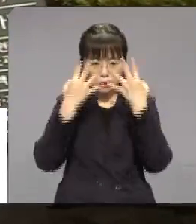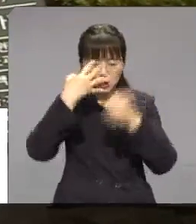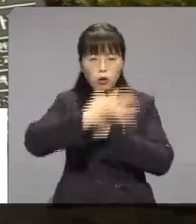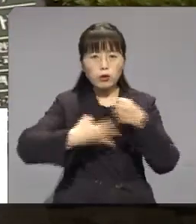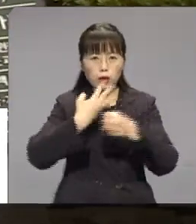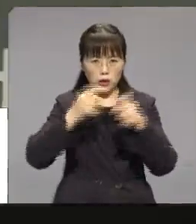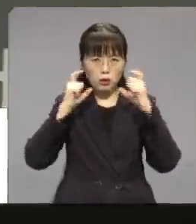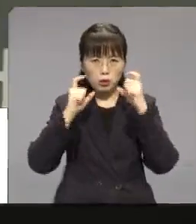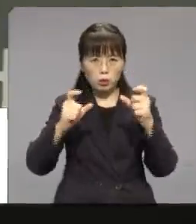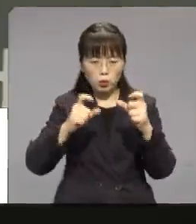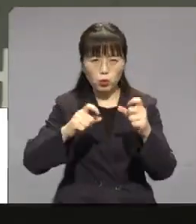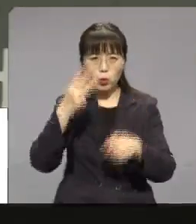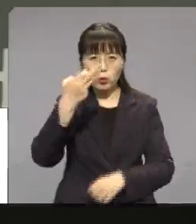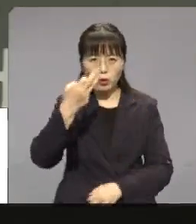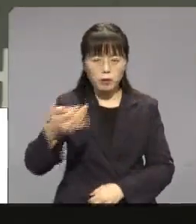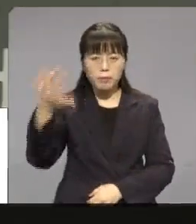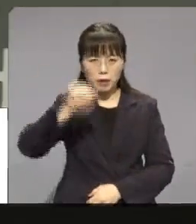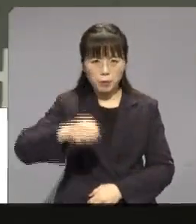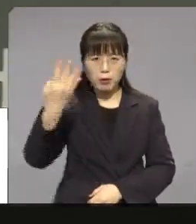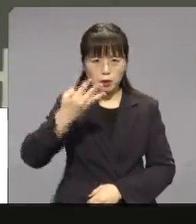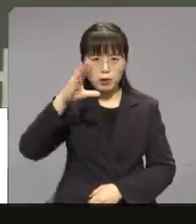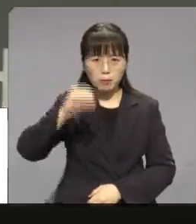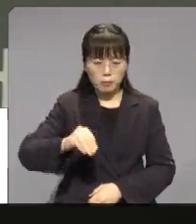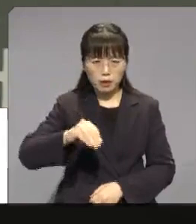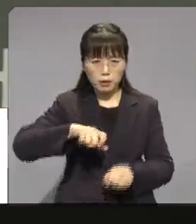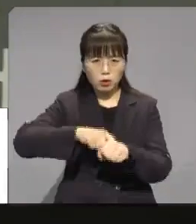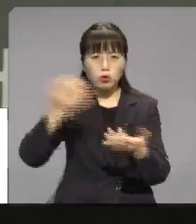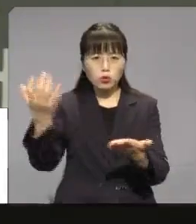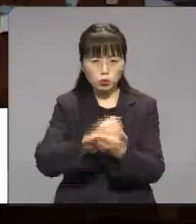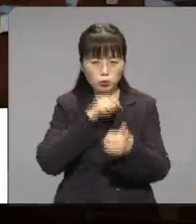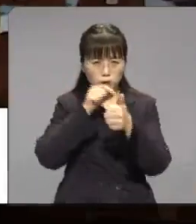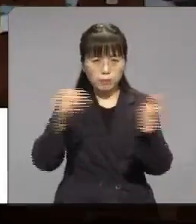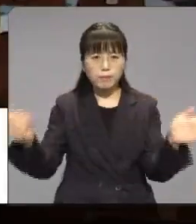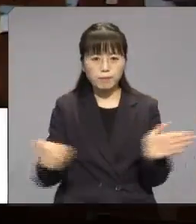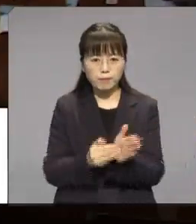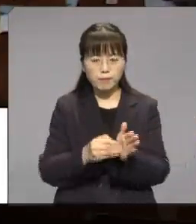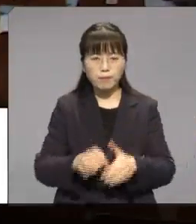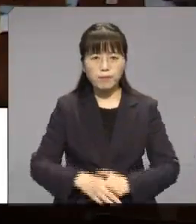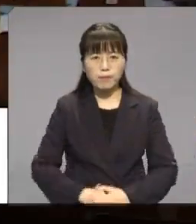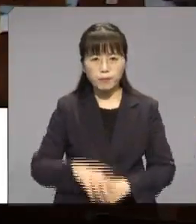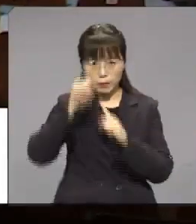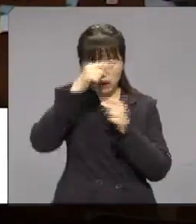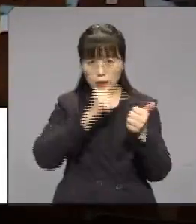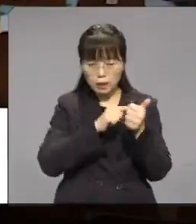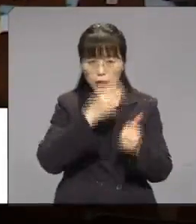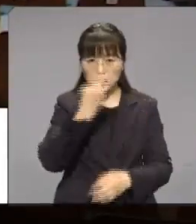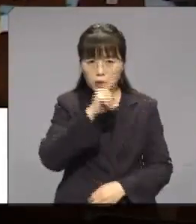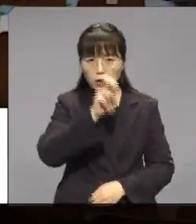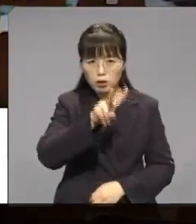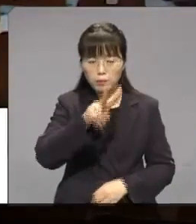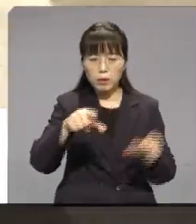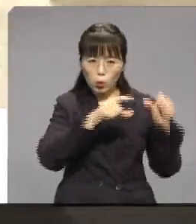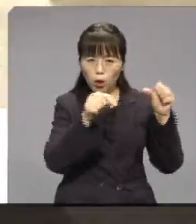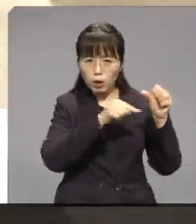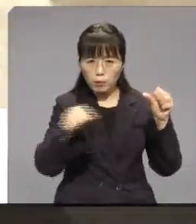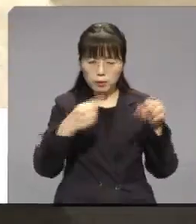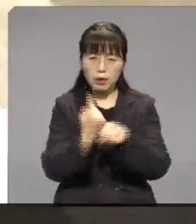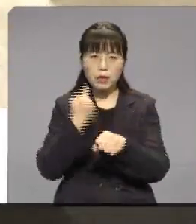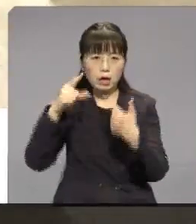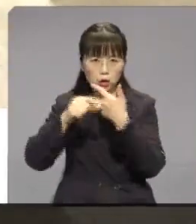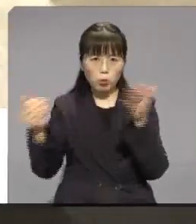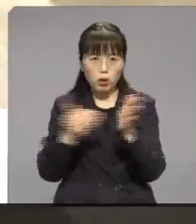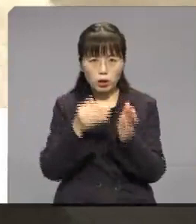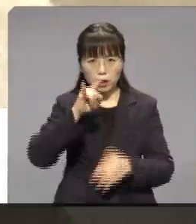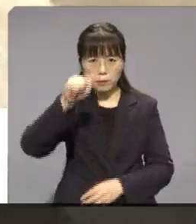4년을 선고하고 13억 3천여만 원의 추을 명령했습니다 이씨는 2022년 월부터 작년